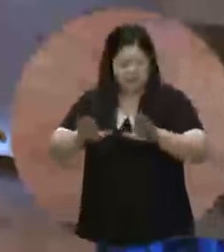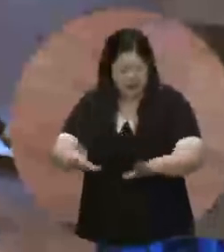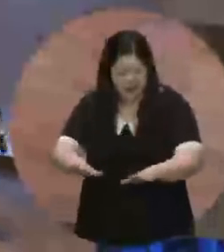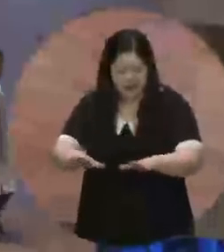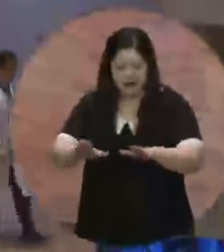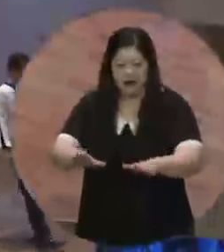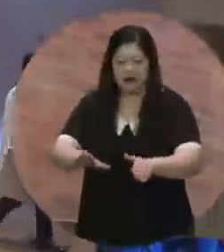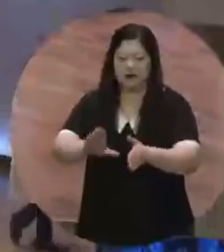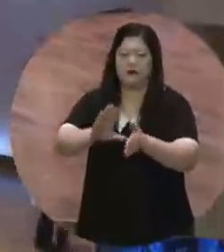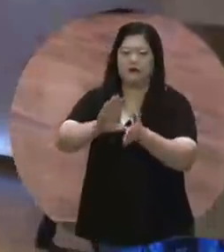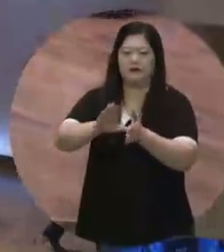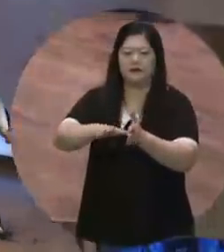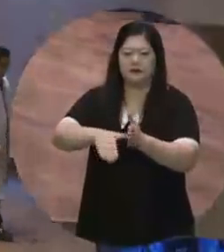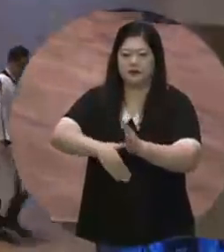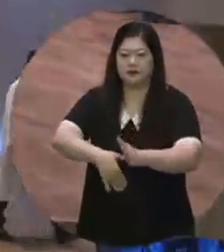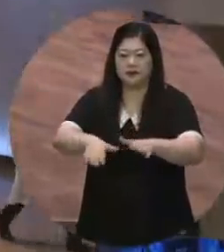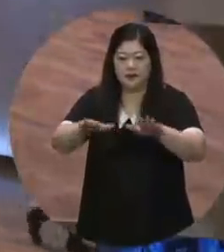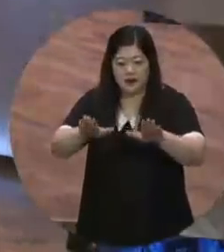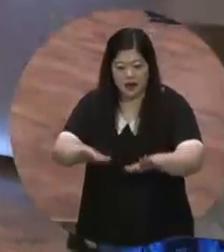이때라